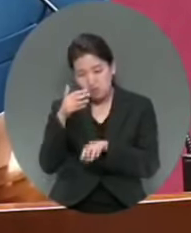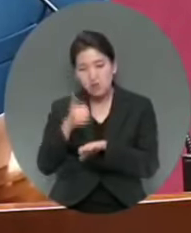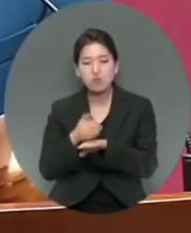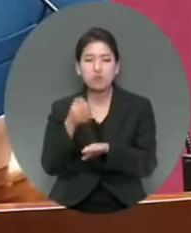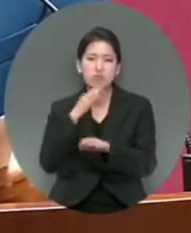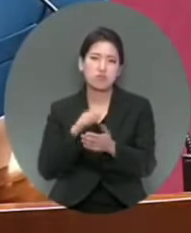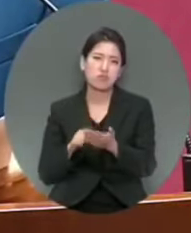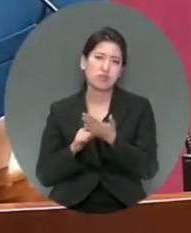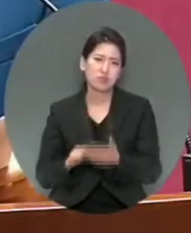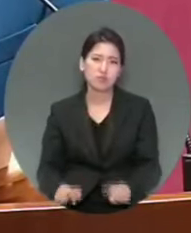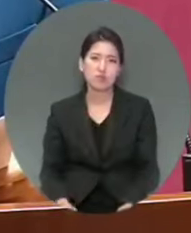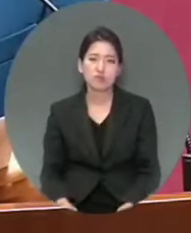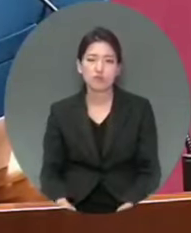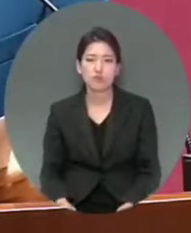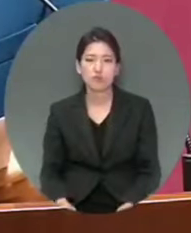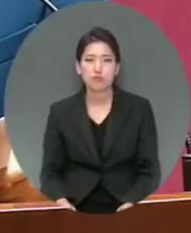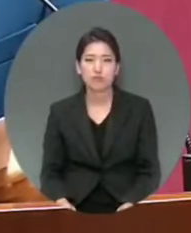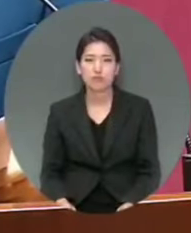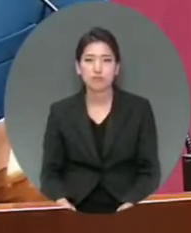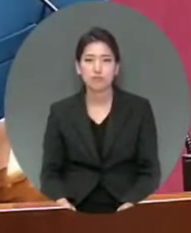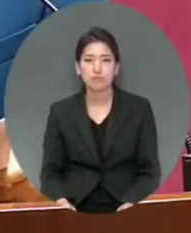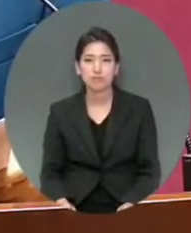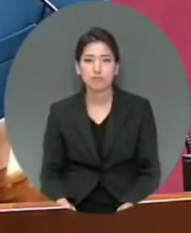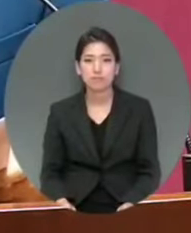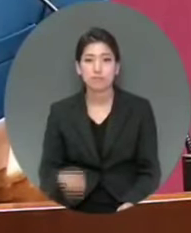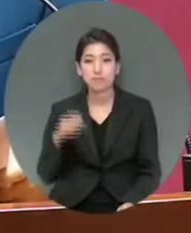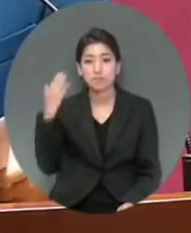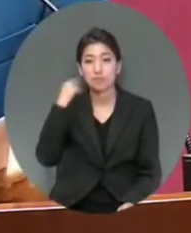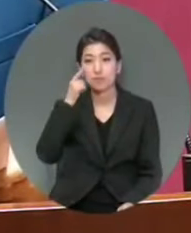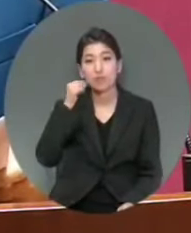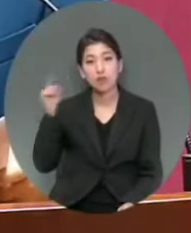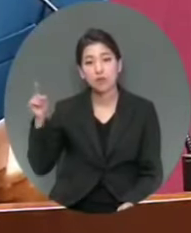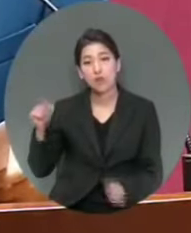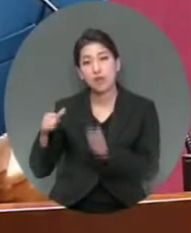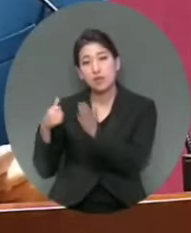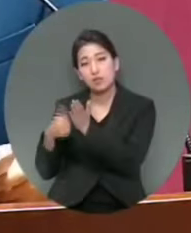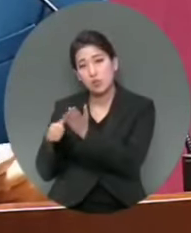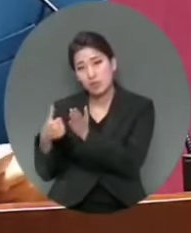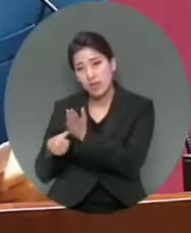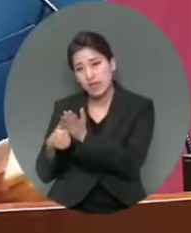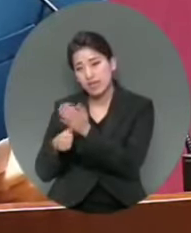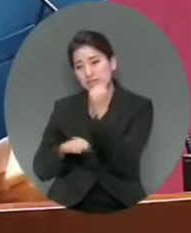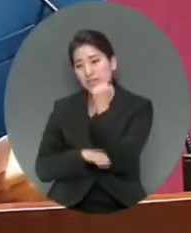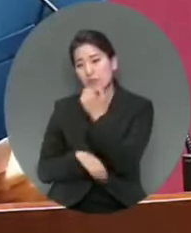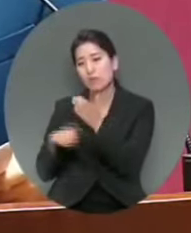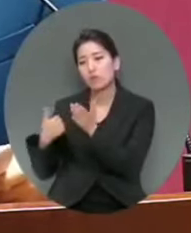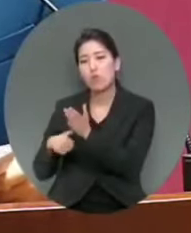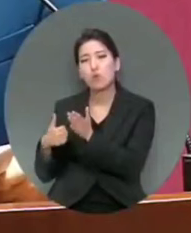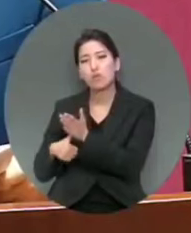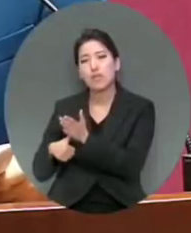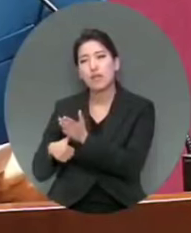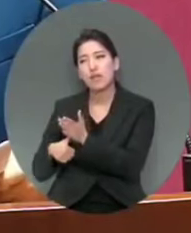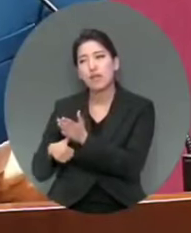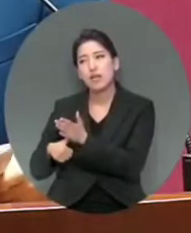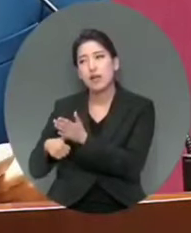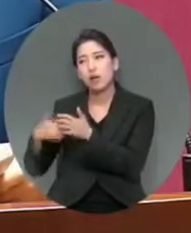저는 지난번 그 일본의 소부장, 특히 소재 그 수출을 안 하던